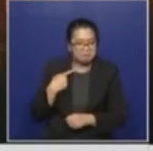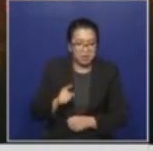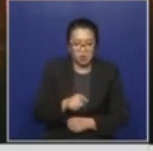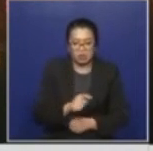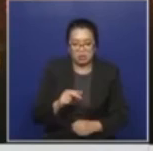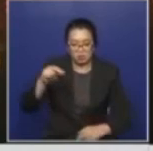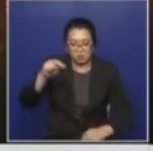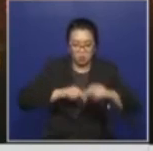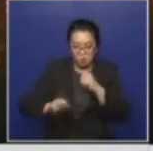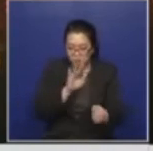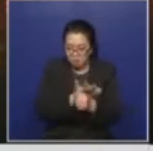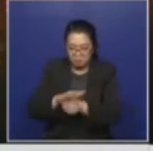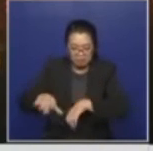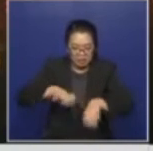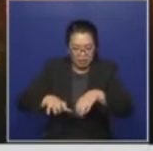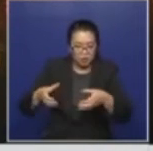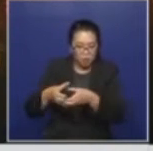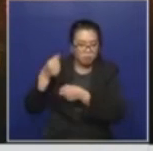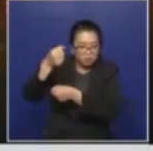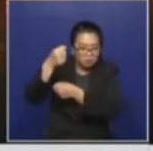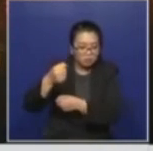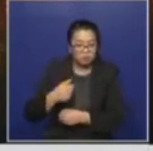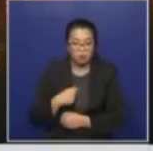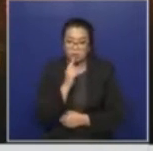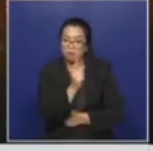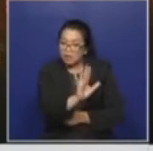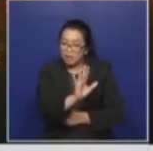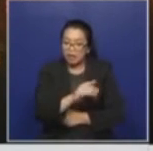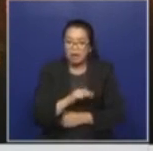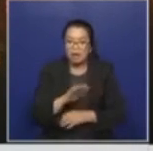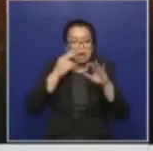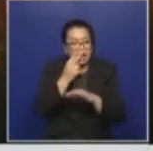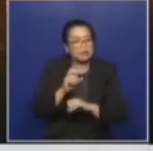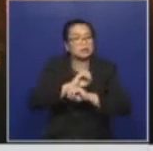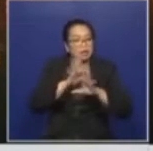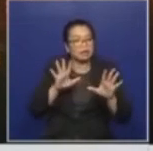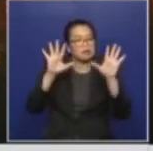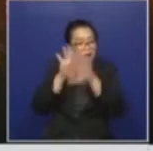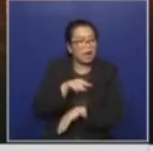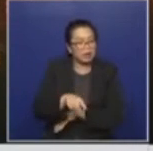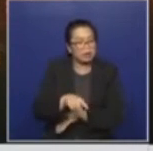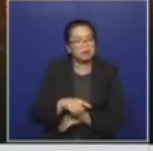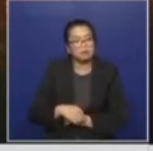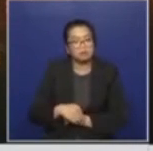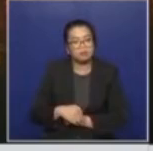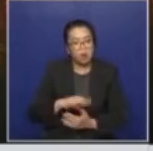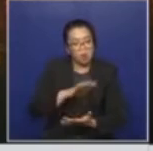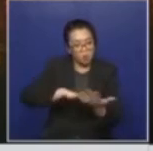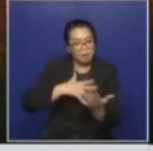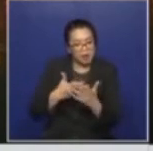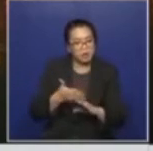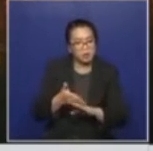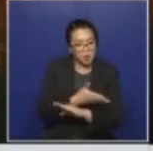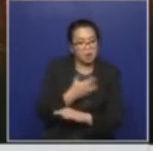ที่จะควบคุมและจัดการผมไม่ได้กล่าวหานะครับลักษณะมันเป็นอย่างนั้นท่านประธานครับถ้า